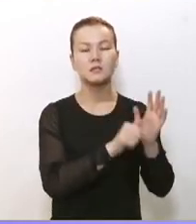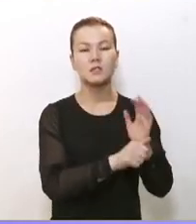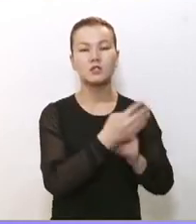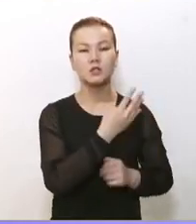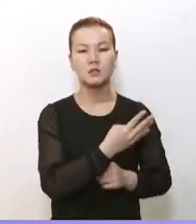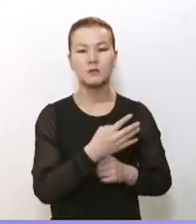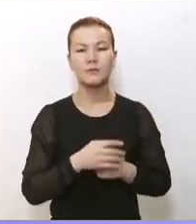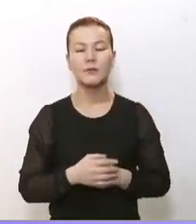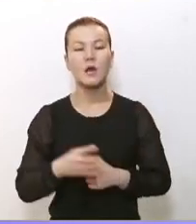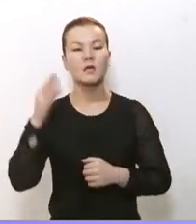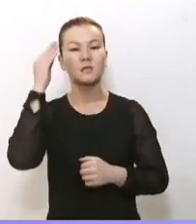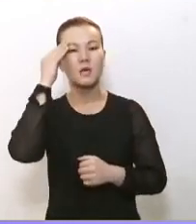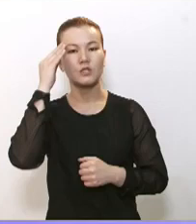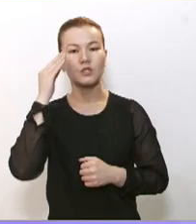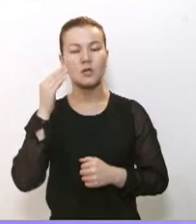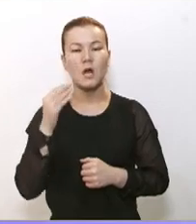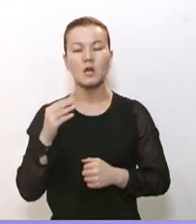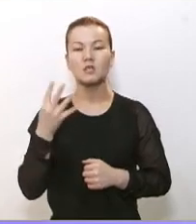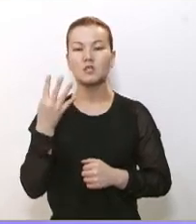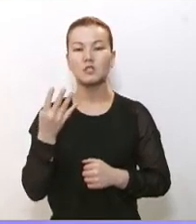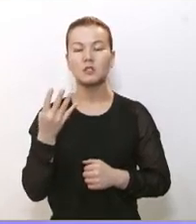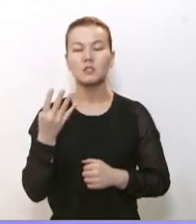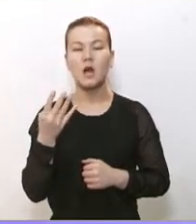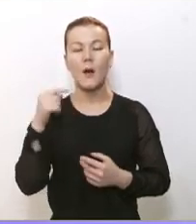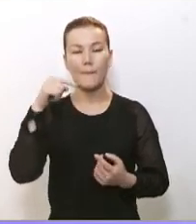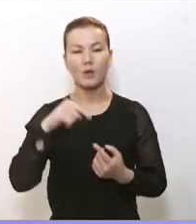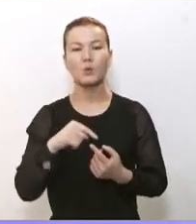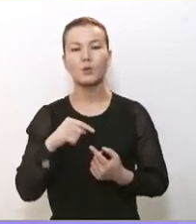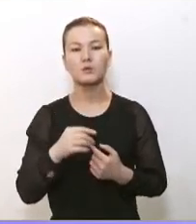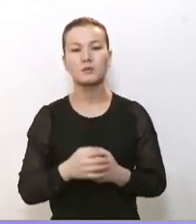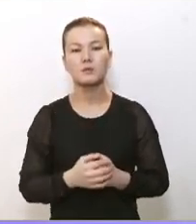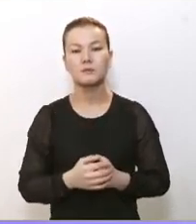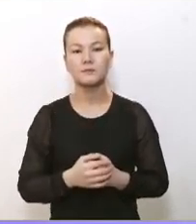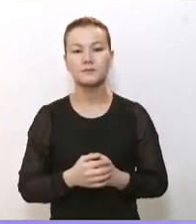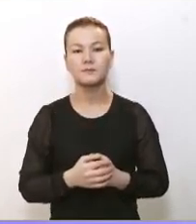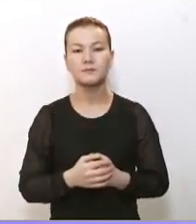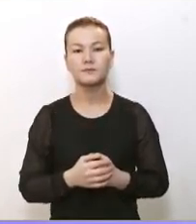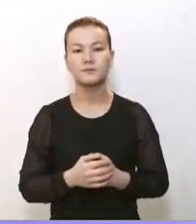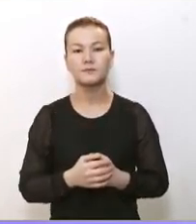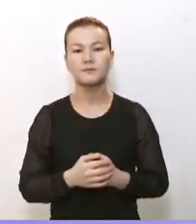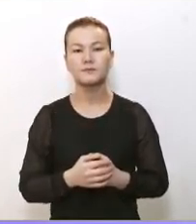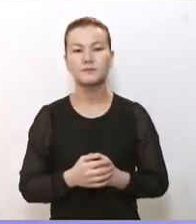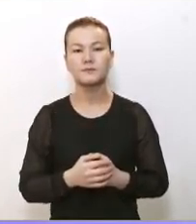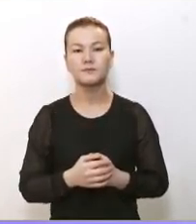1364. Значит, 4 подходит.